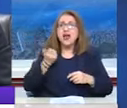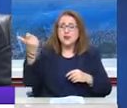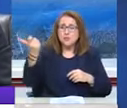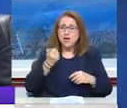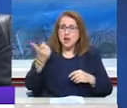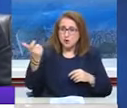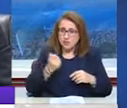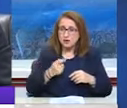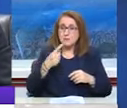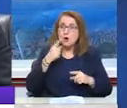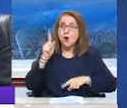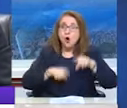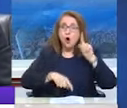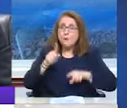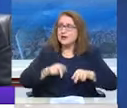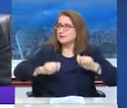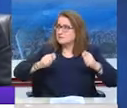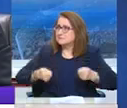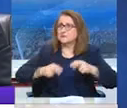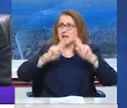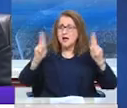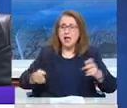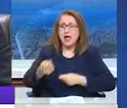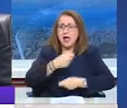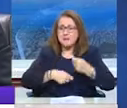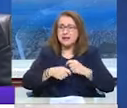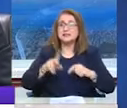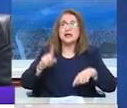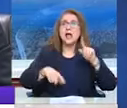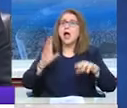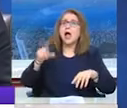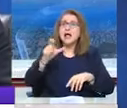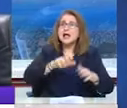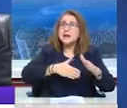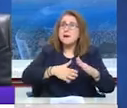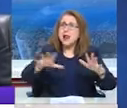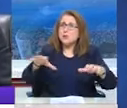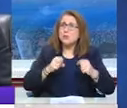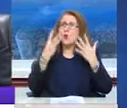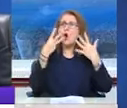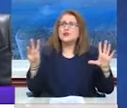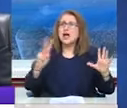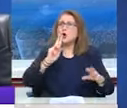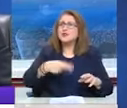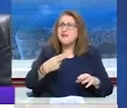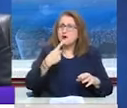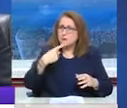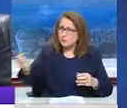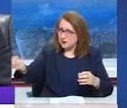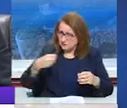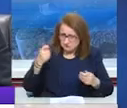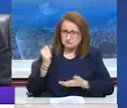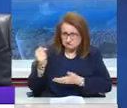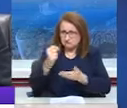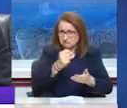στην περίμετρο της προστασίας, δηλαδή οι δικαιούχοι των 800 ευρώ, τα νούμερα τα ακούσατε προηγουμένως από τον κύριο Υπουργό των